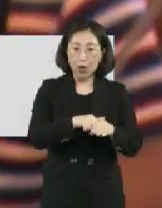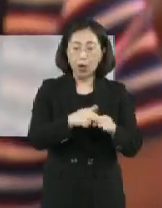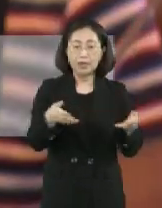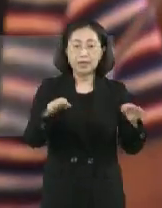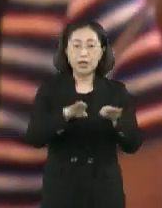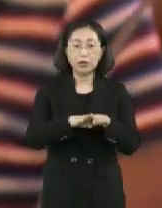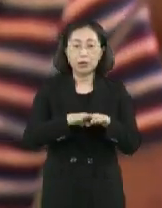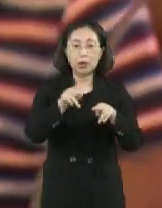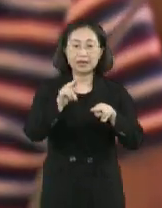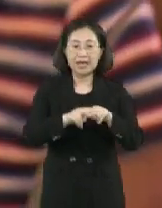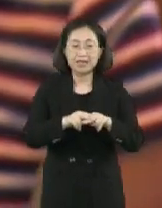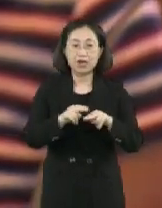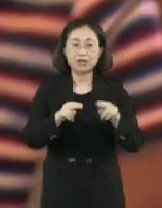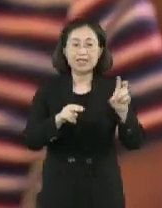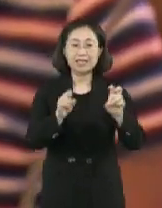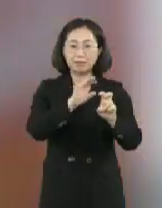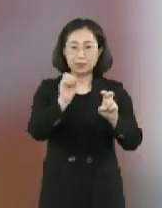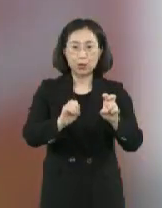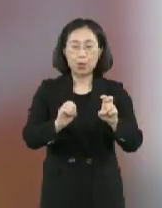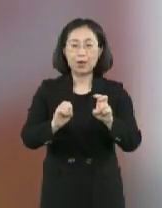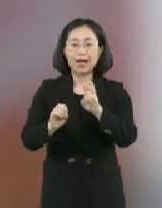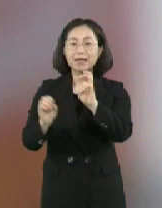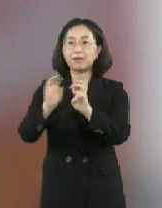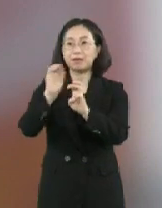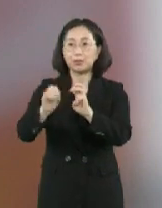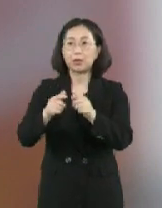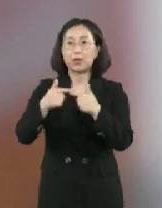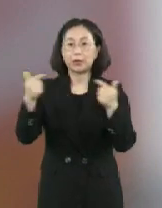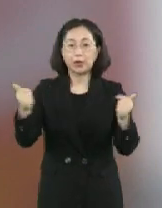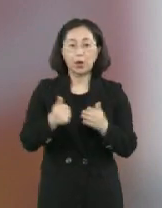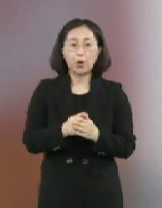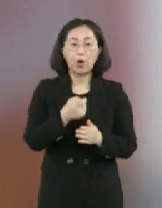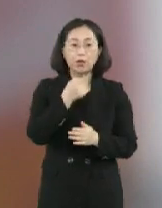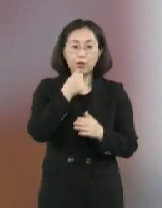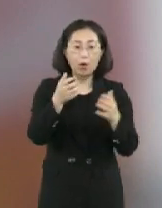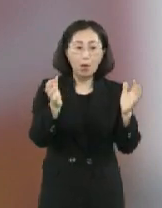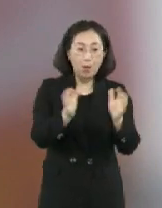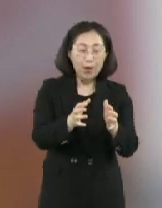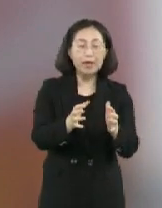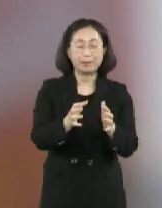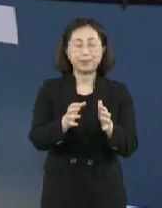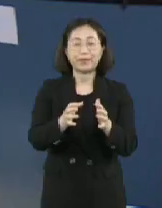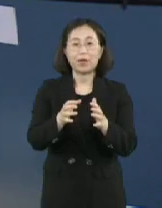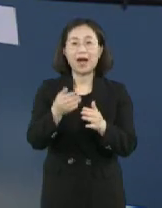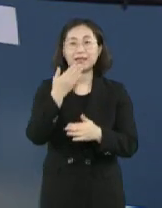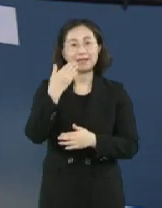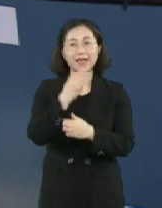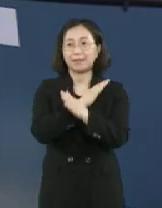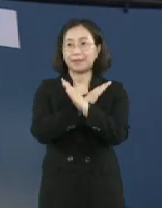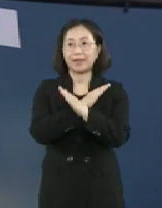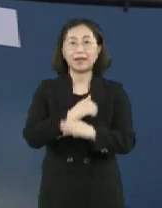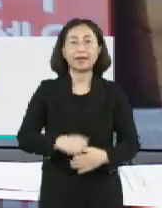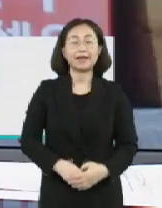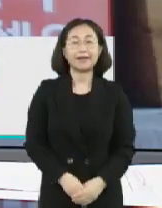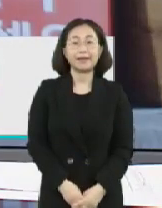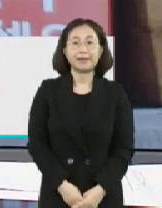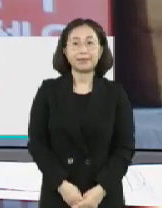좌석수 20%에서 30%로 늘렸으며 다만 소모임과 식사는 금지됩니다.